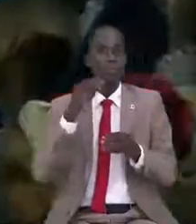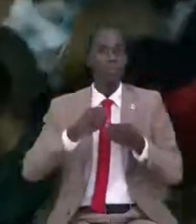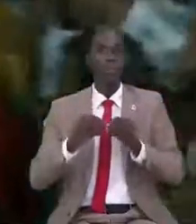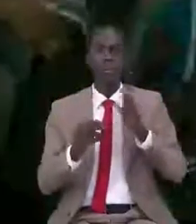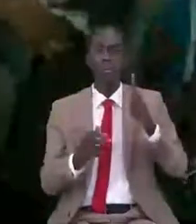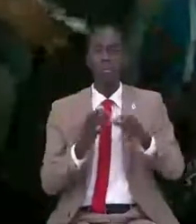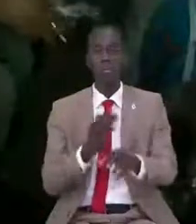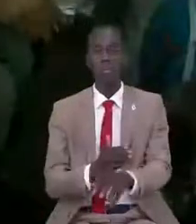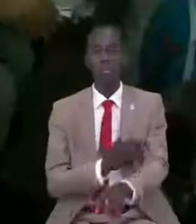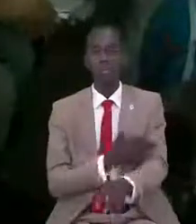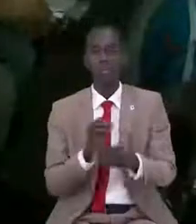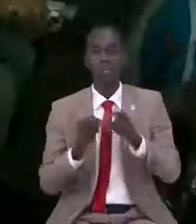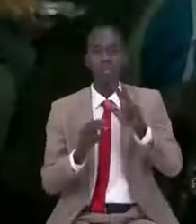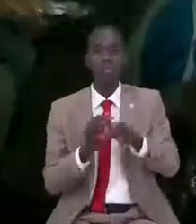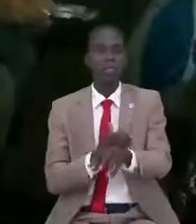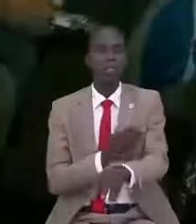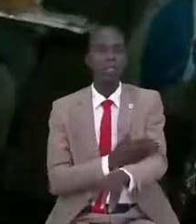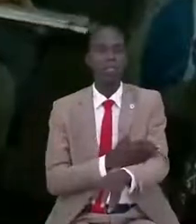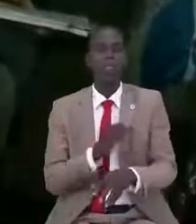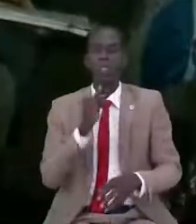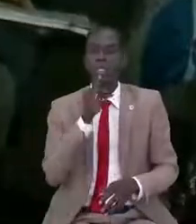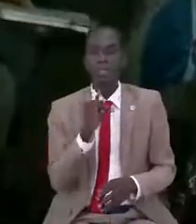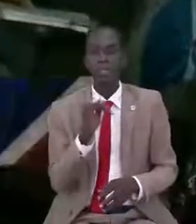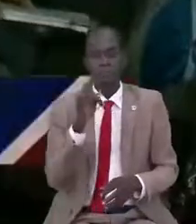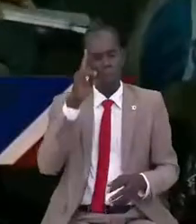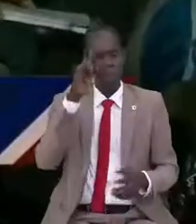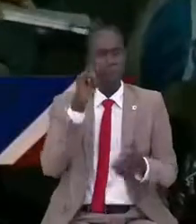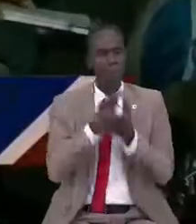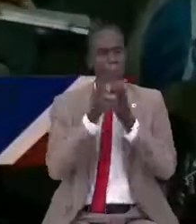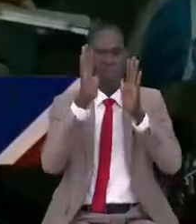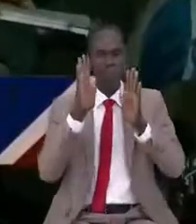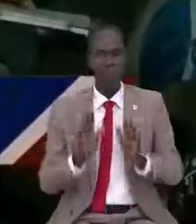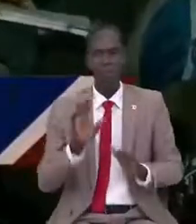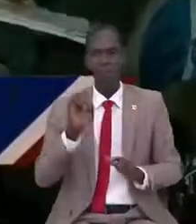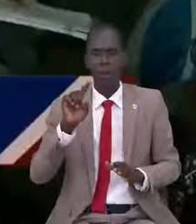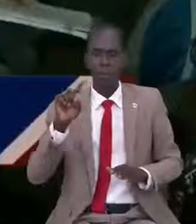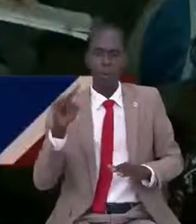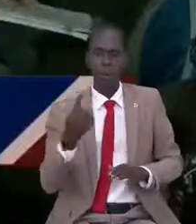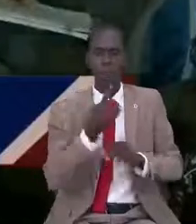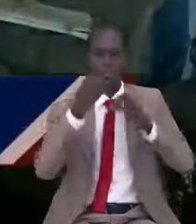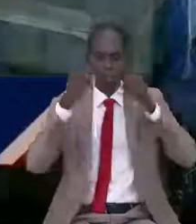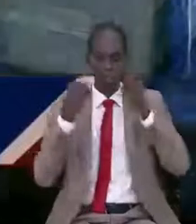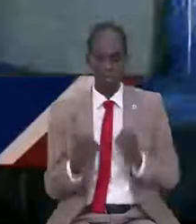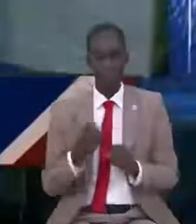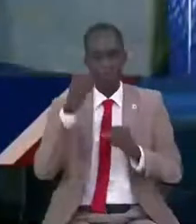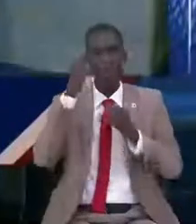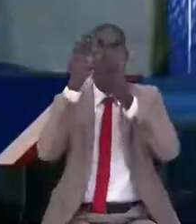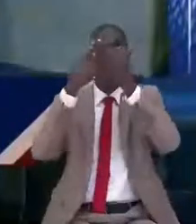le troisième sous-thème ici. C'est la seule épine dorsale des croyants pour le